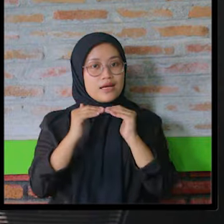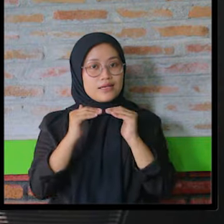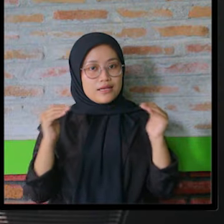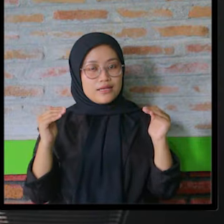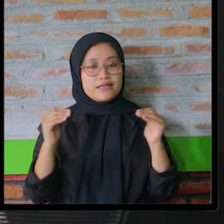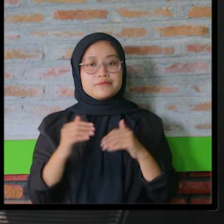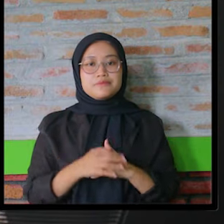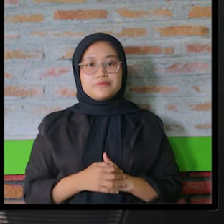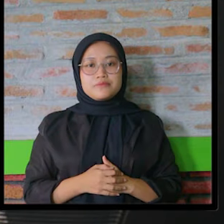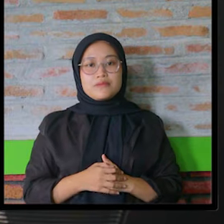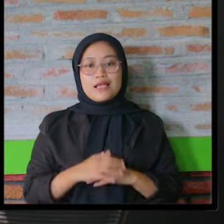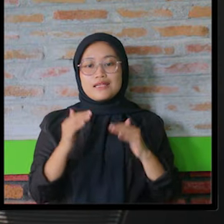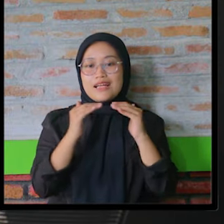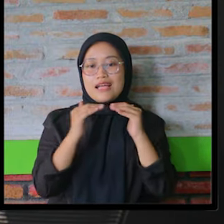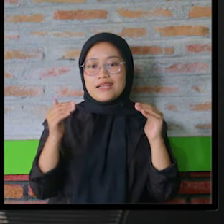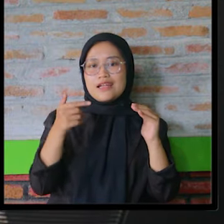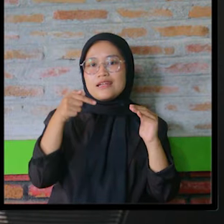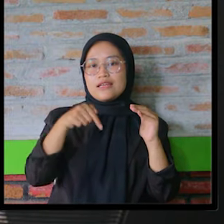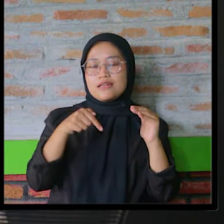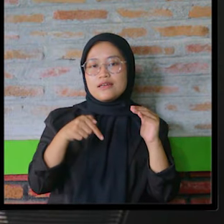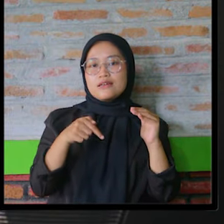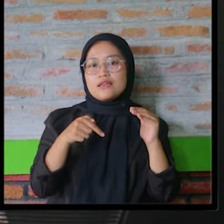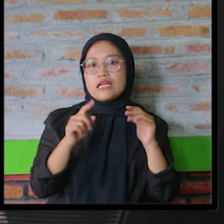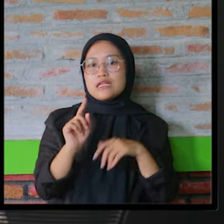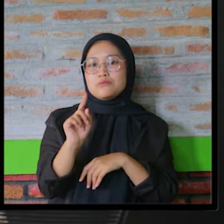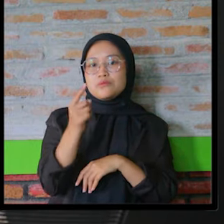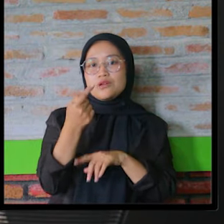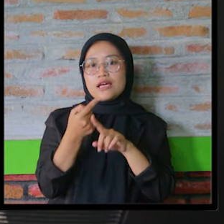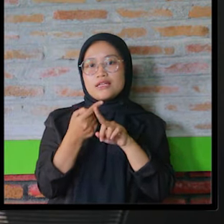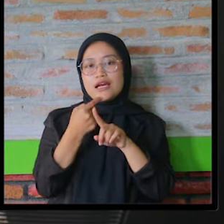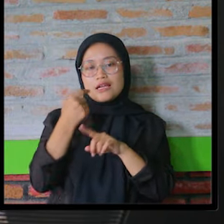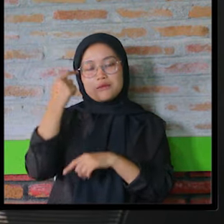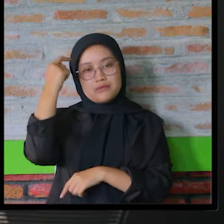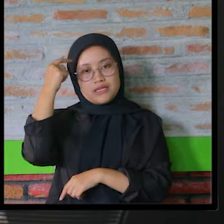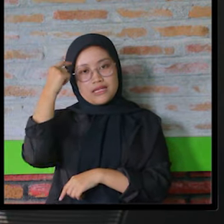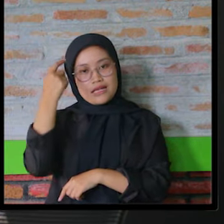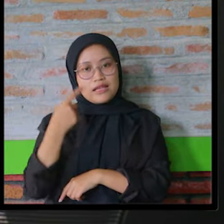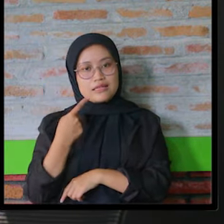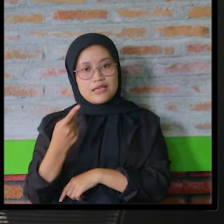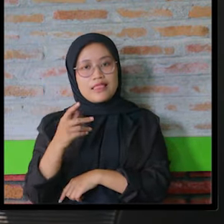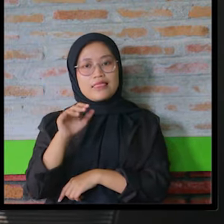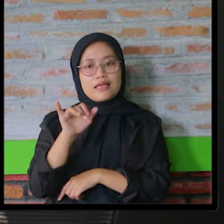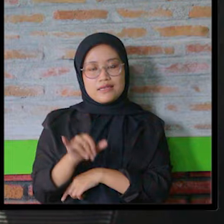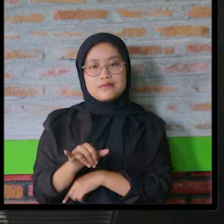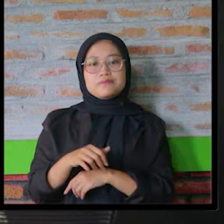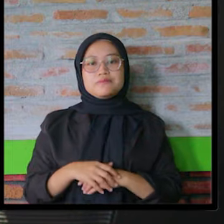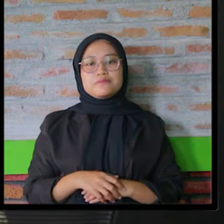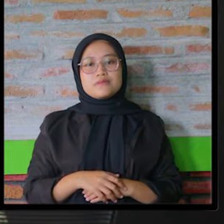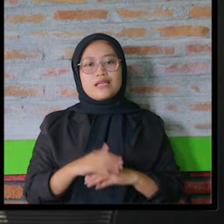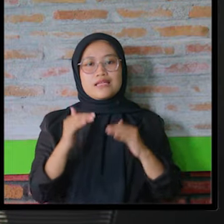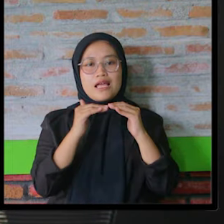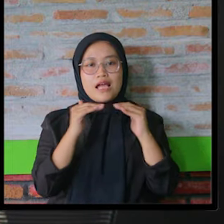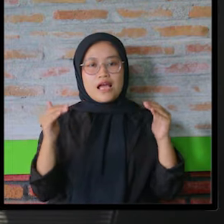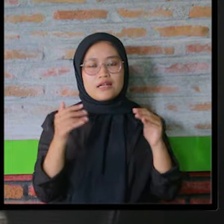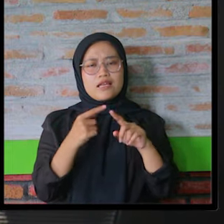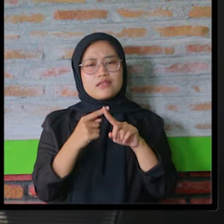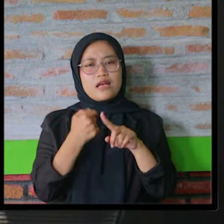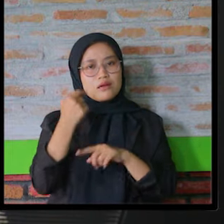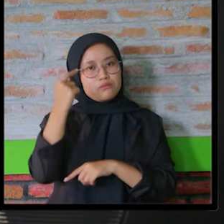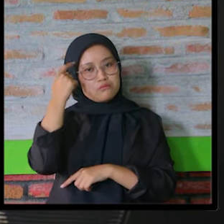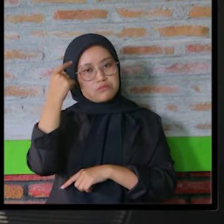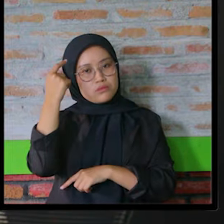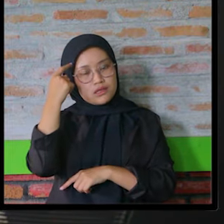keadilan itu dimulai dari pikiran kita G I adil sejak dalam pikiran gitu adil sejak dalam